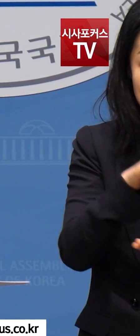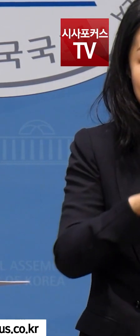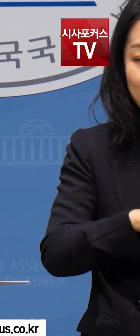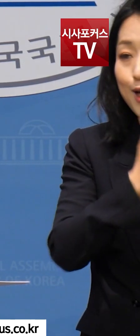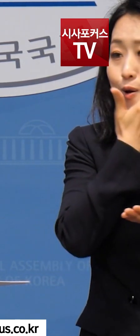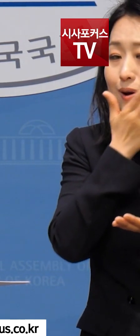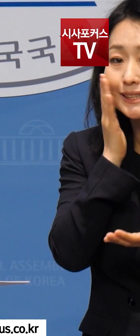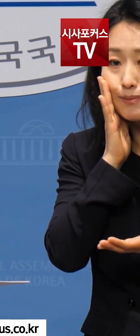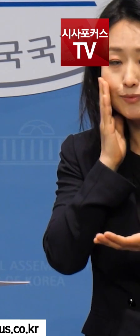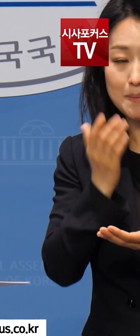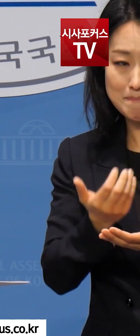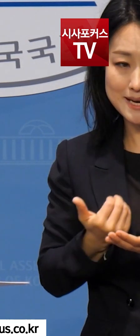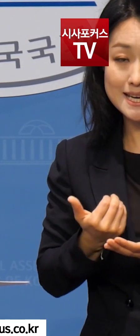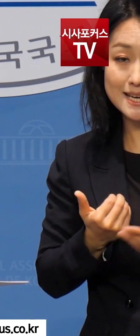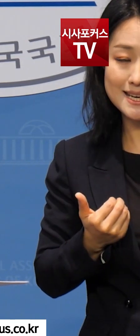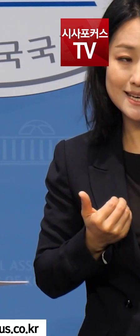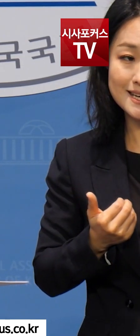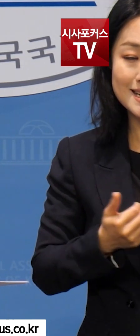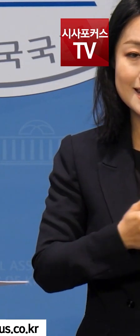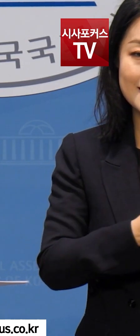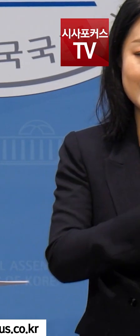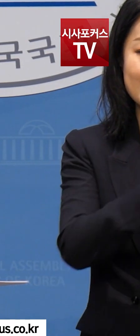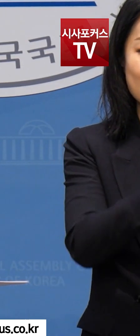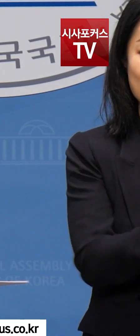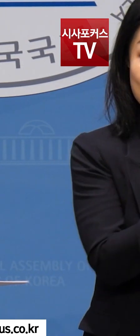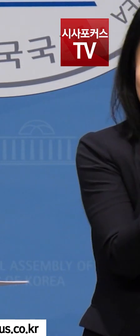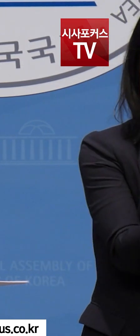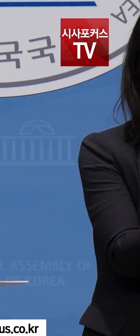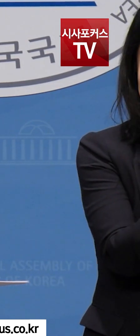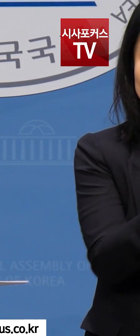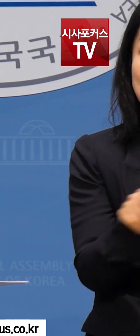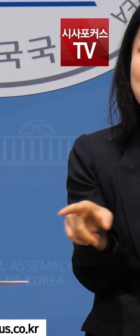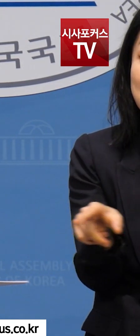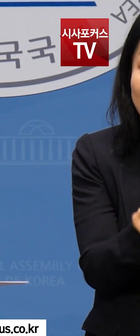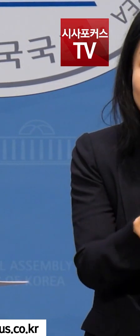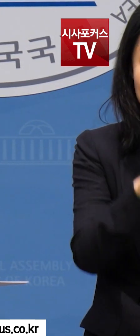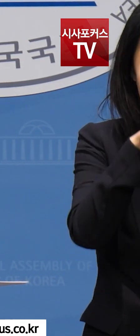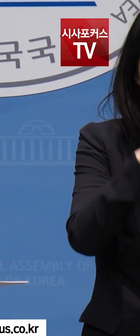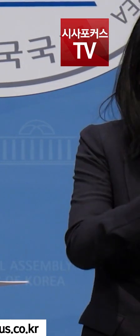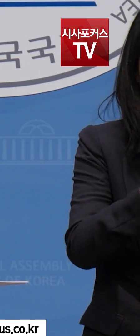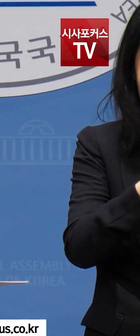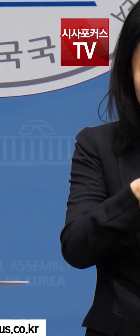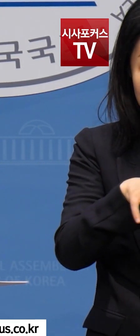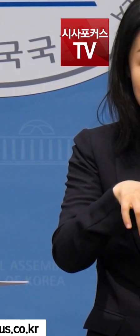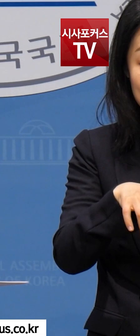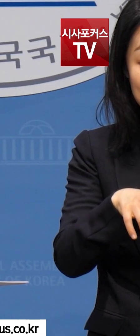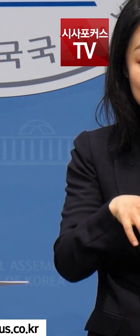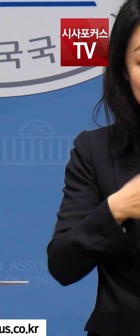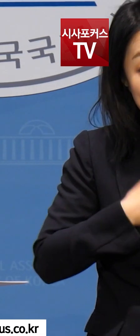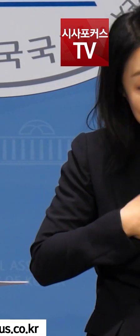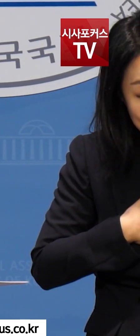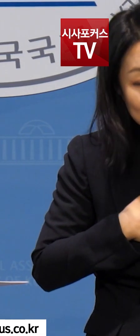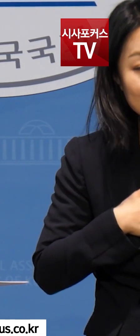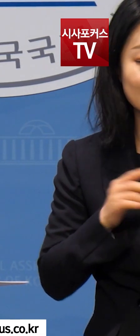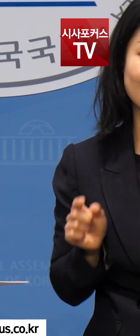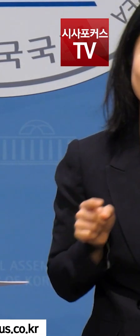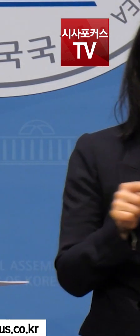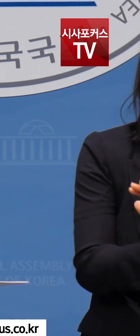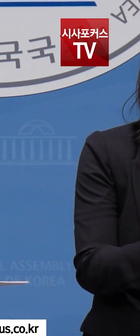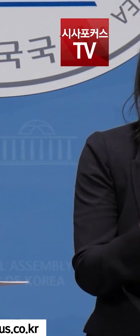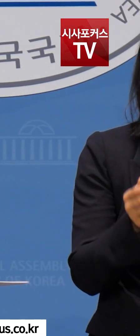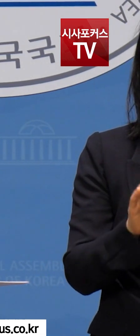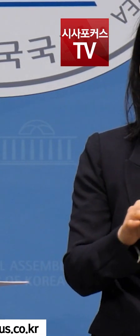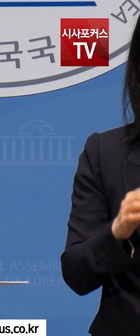모두 사전에 김건희 여사 측과 일시 장소를 합의하고 만나 전달했다 주어 침미 이라니